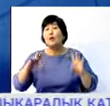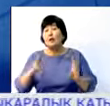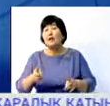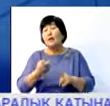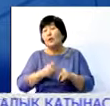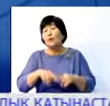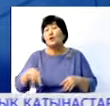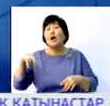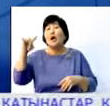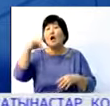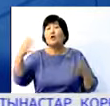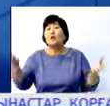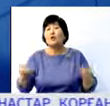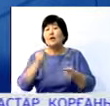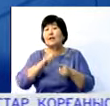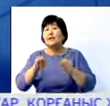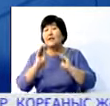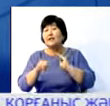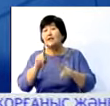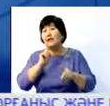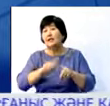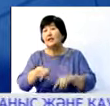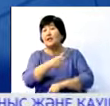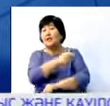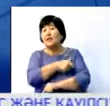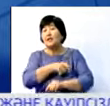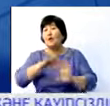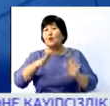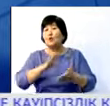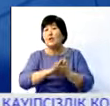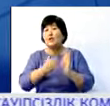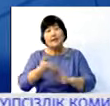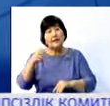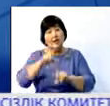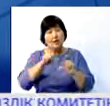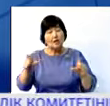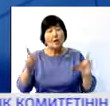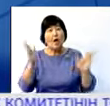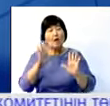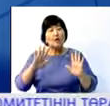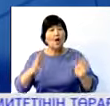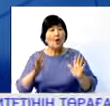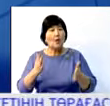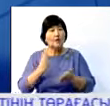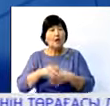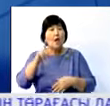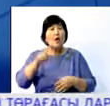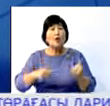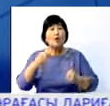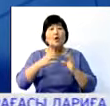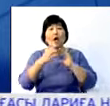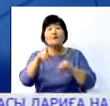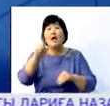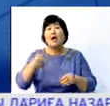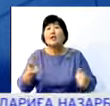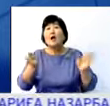өңірлік аэроұтқыр жедел құтқару жасағының жедел кезекшісіне төтенше жағдайлар департаментінен ауа райының қолайсыздығынан жолаушылар автобусы